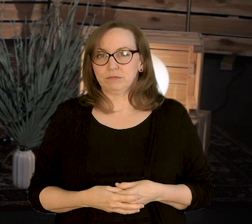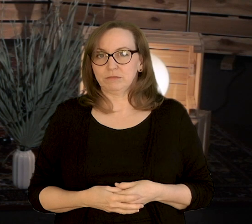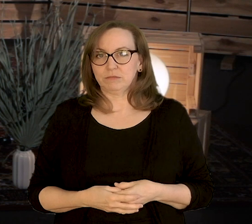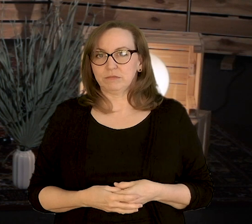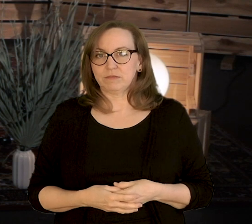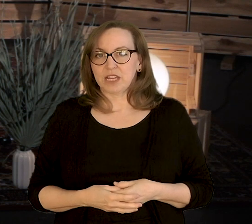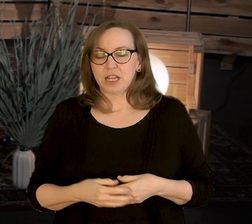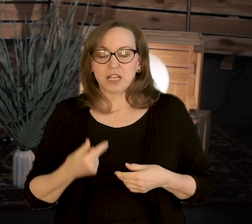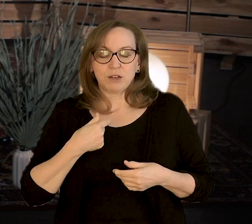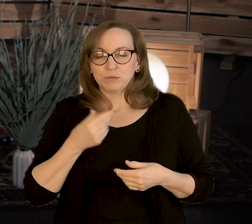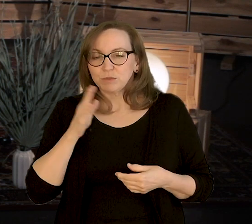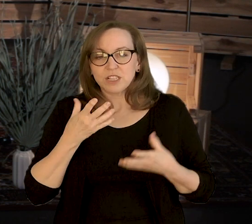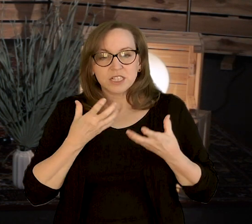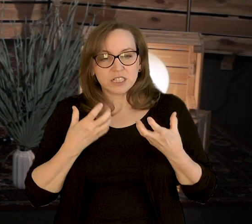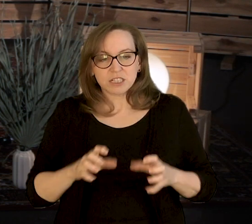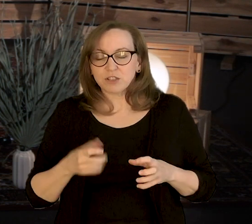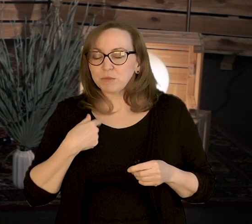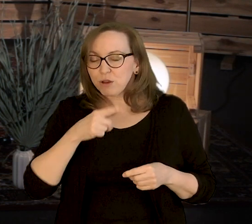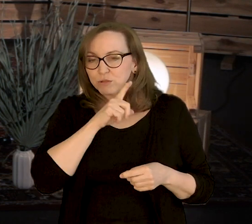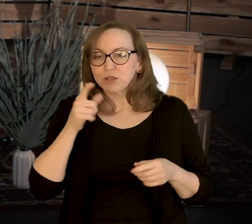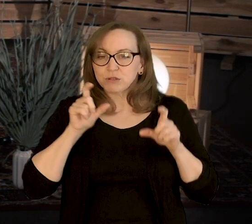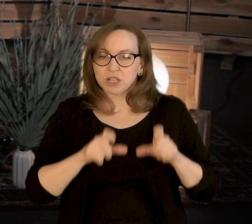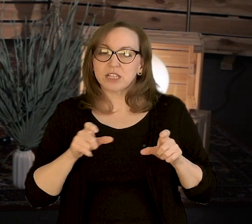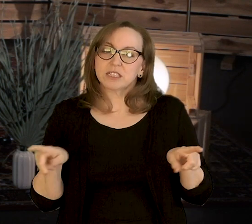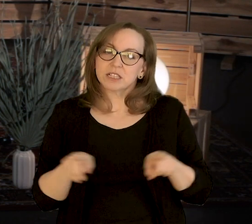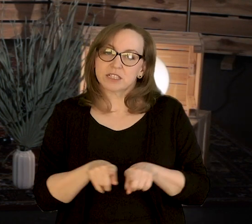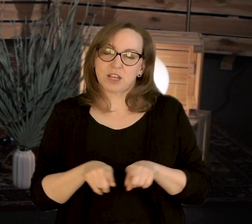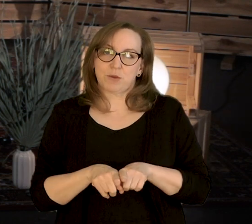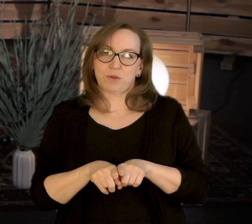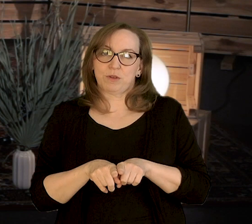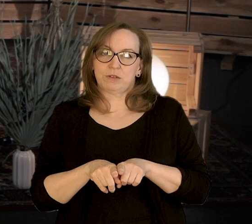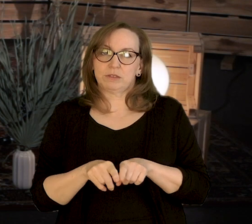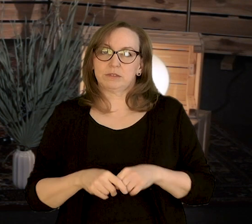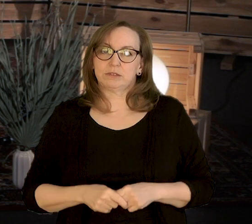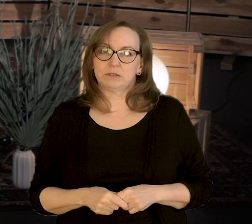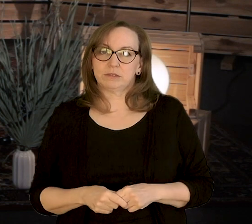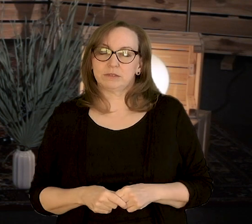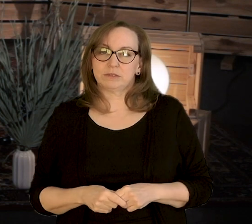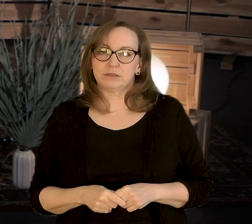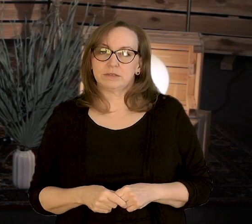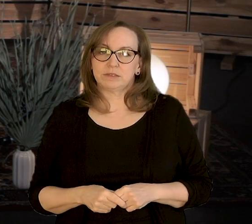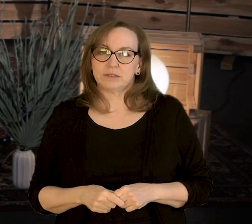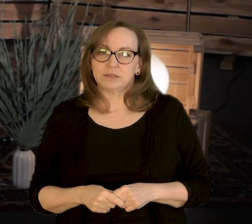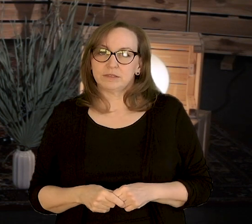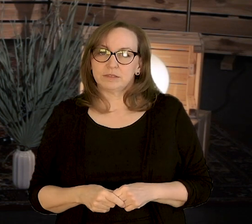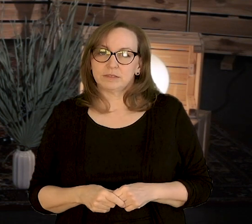pozostał taki sam. Ma podobne potrzeby i podobnie się zachowuje.